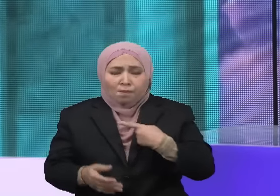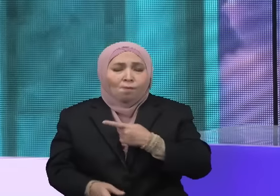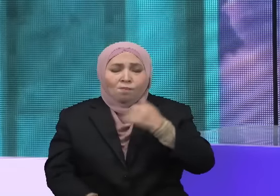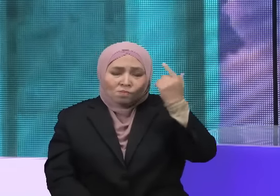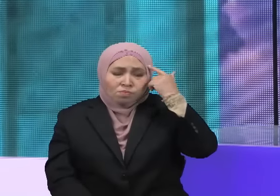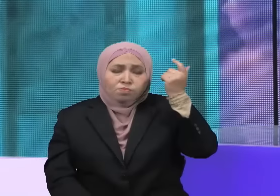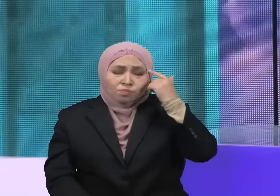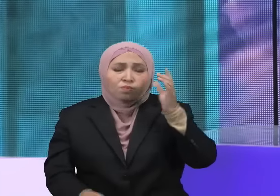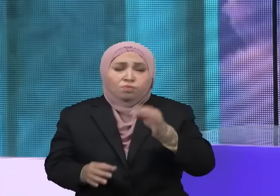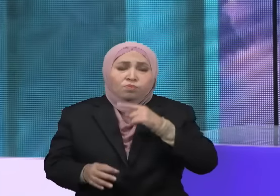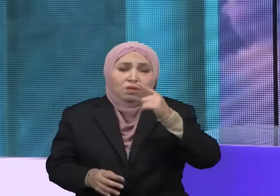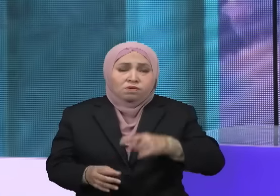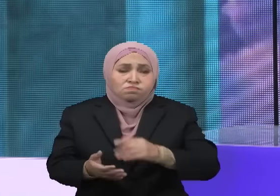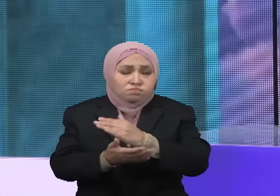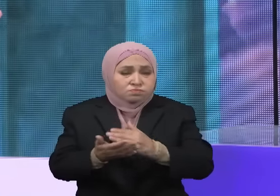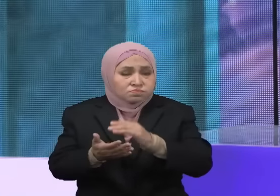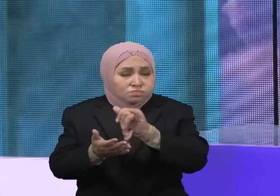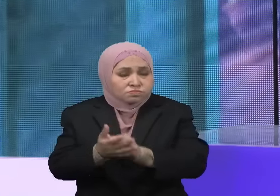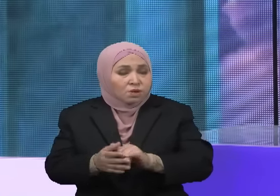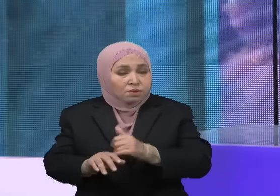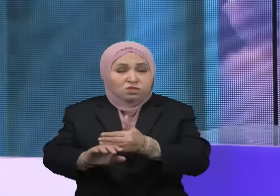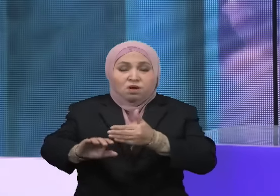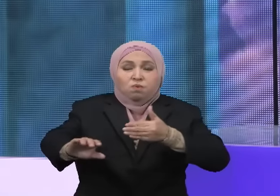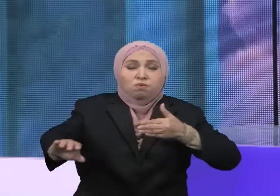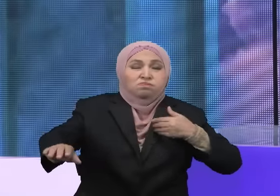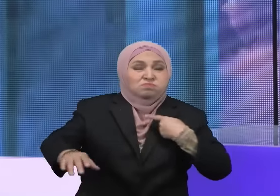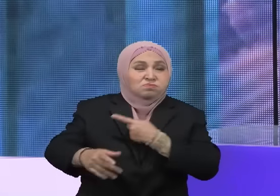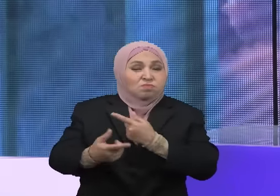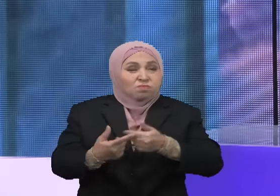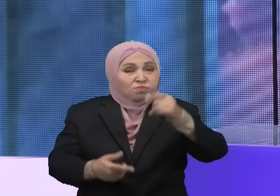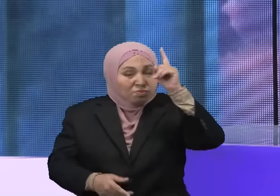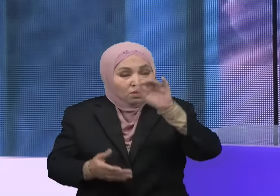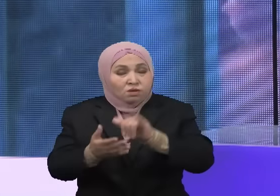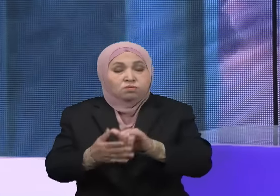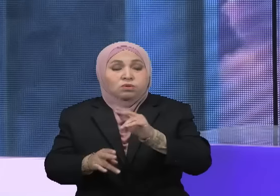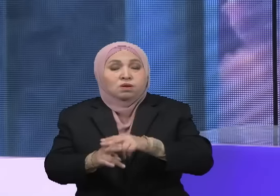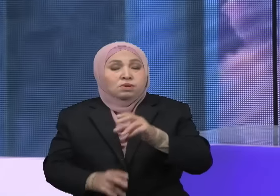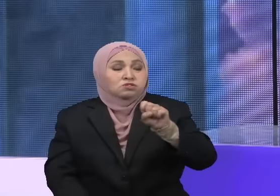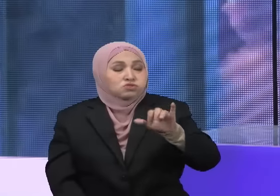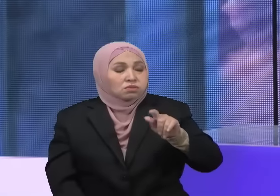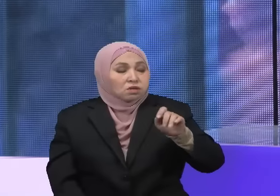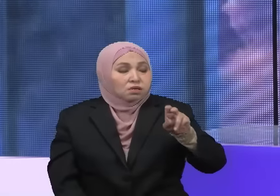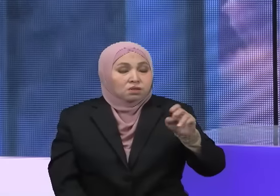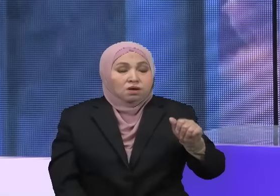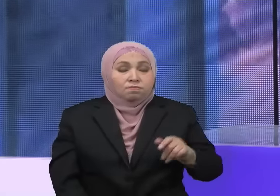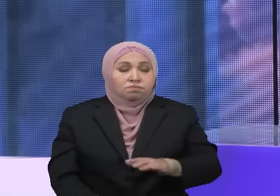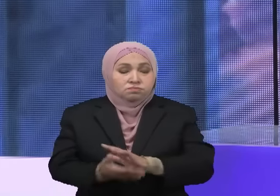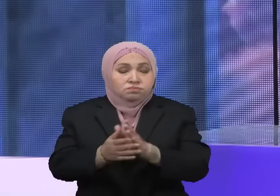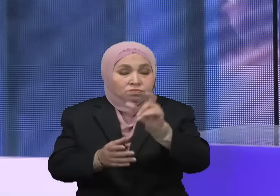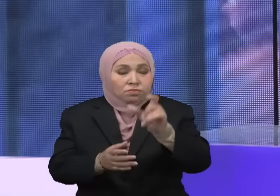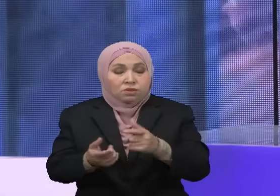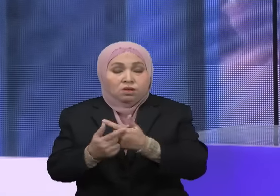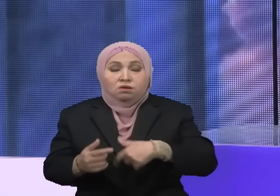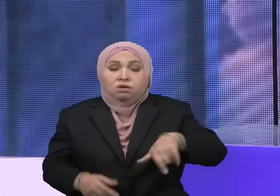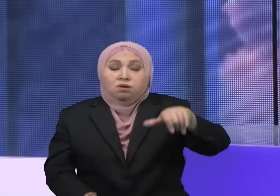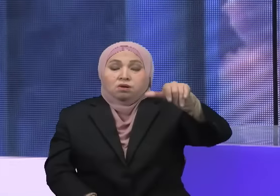bahawa kalau katakan sesuatu itu menjauhkan kita daripada Allah, itu namanya syatana dalam bahasa Arab misalnya, menjauhkan seseorang daripada Allah.